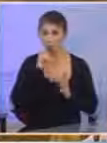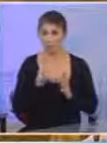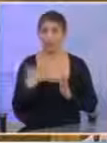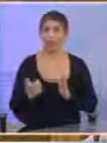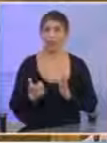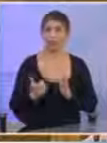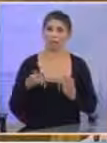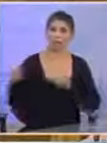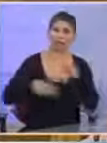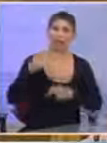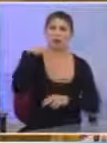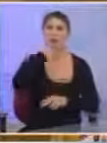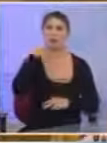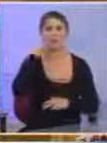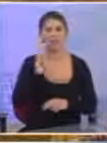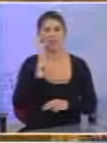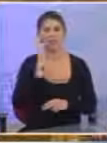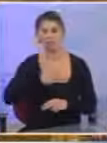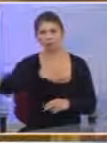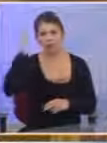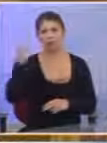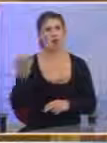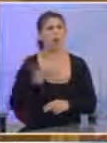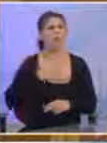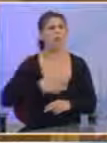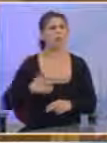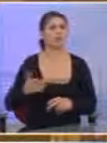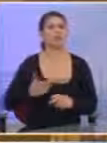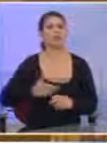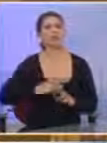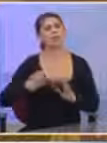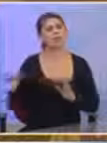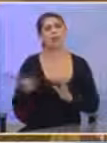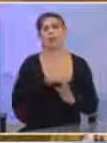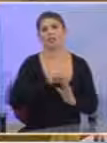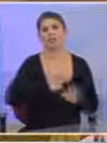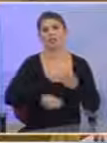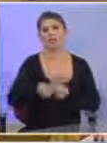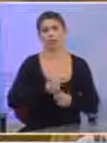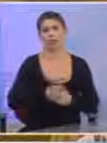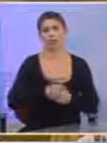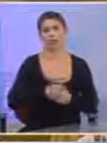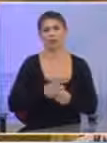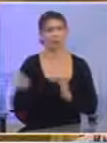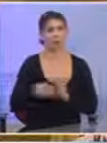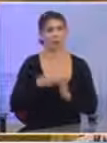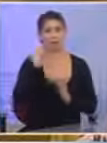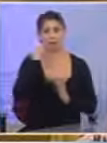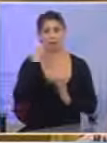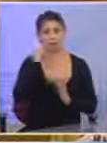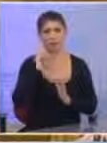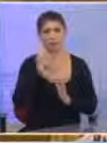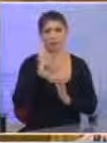έχουν λαϊλατηθεί τα προσωπικά τους δεδομένα προς πάσης φύσεως ιδιωτικές επιχειρήσεις. Ξέρετε, το ένα δεν